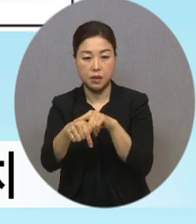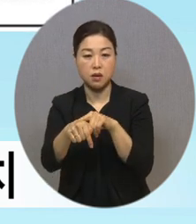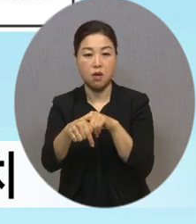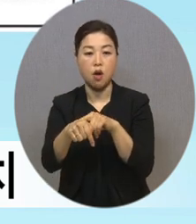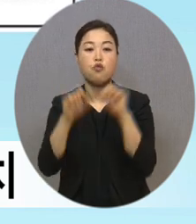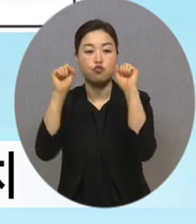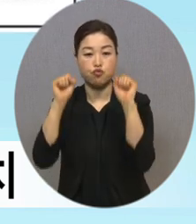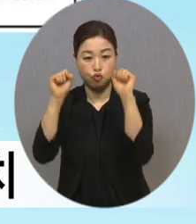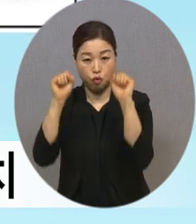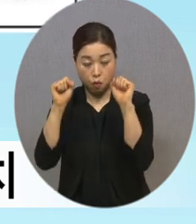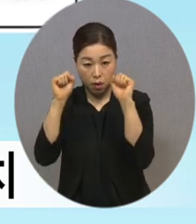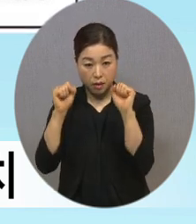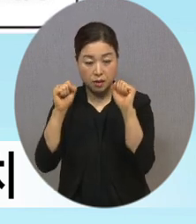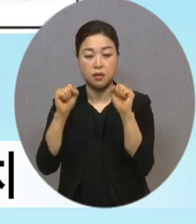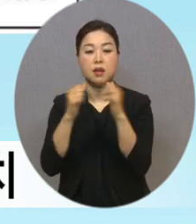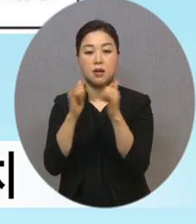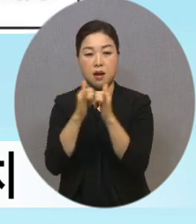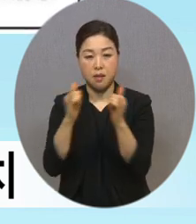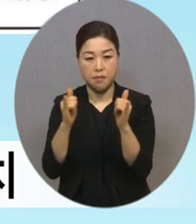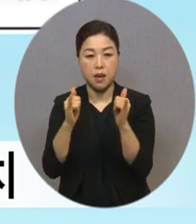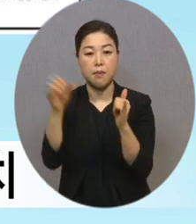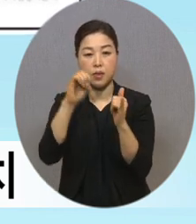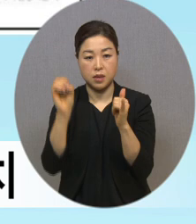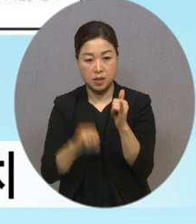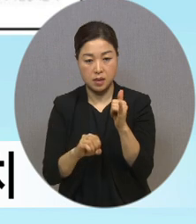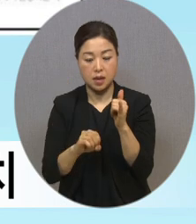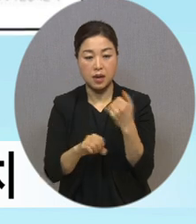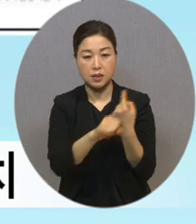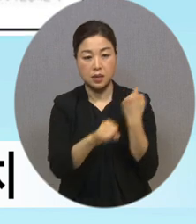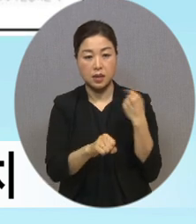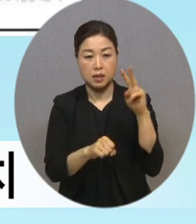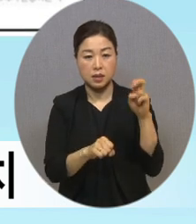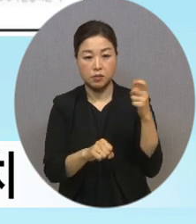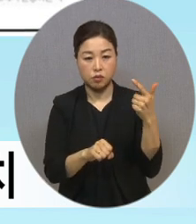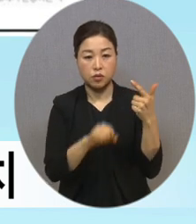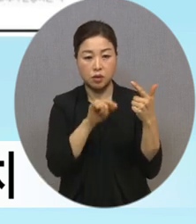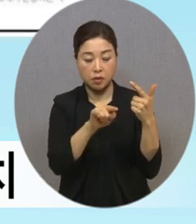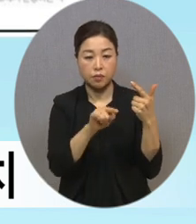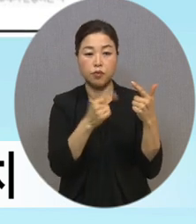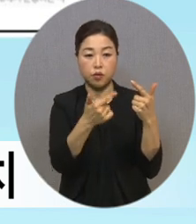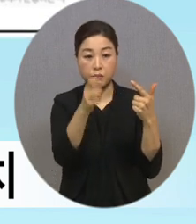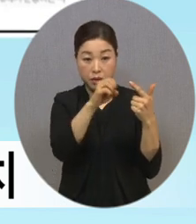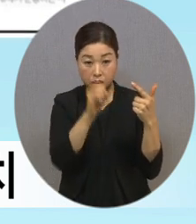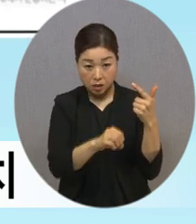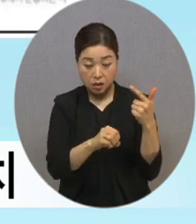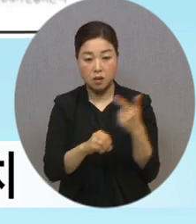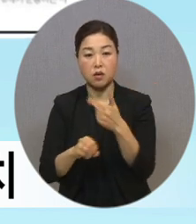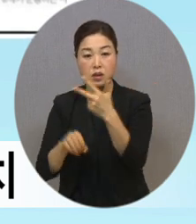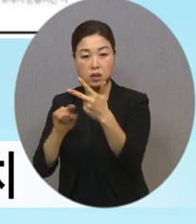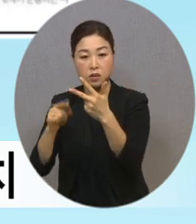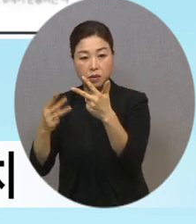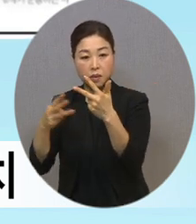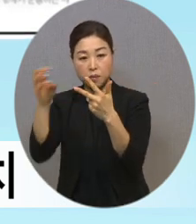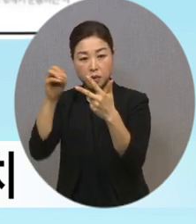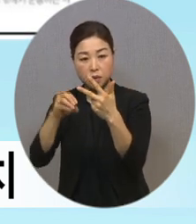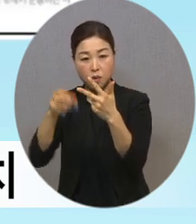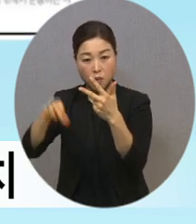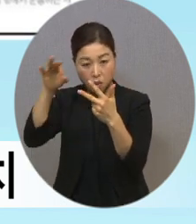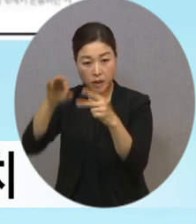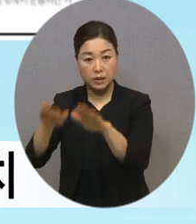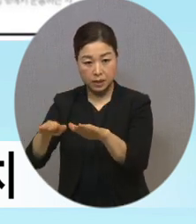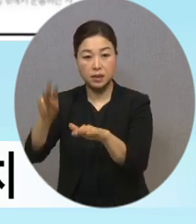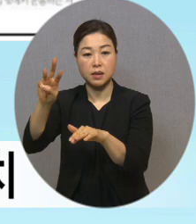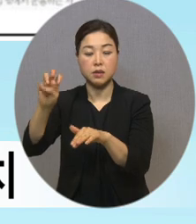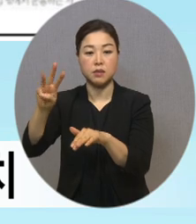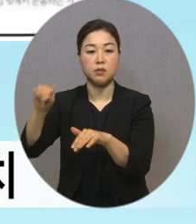생활체육 완전 실행자의 비율이 지난해 26.6%에서 7.3%포인트 오른